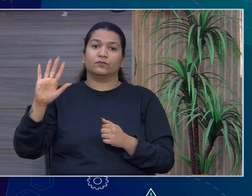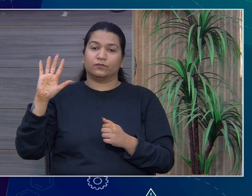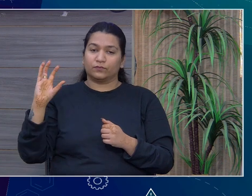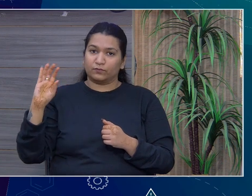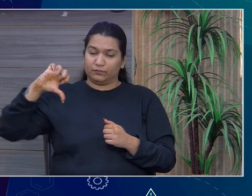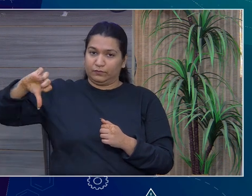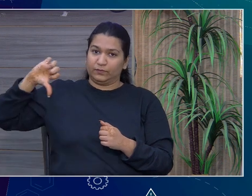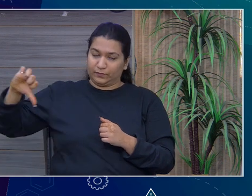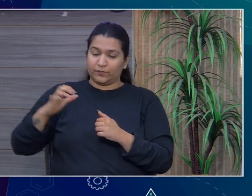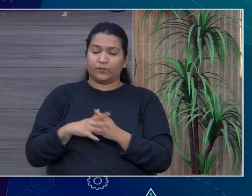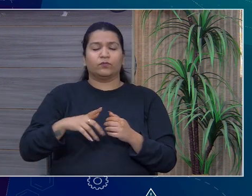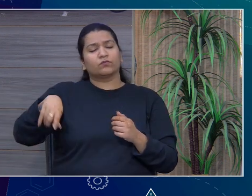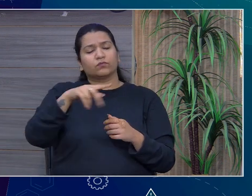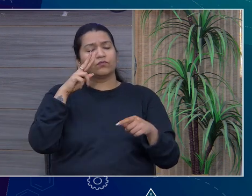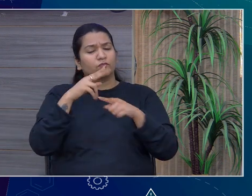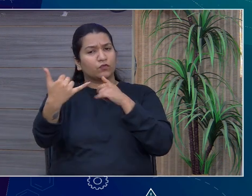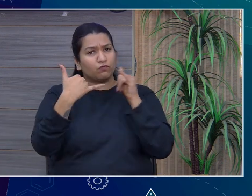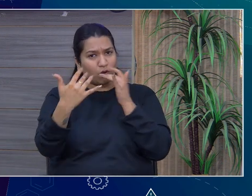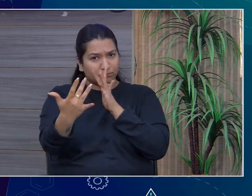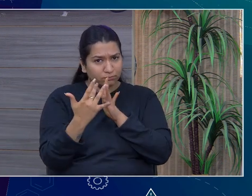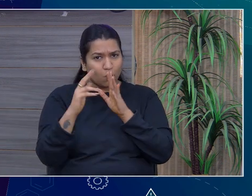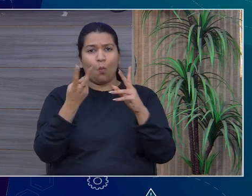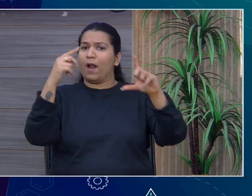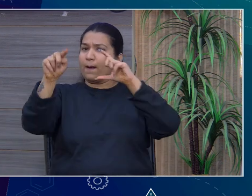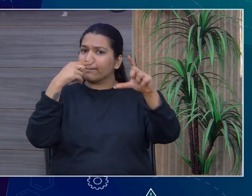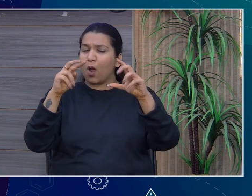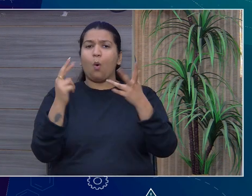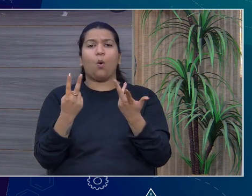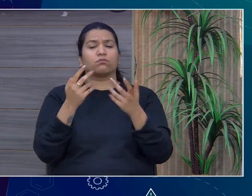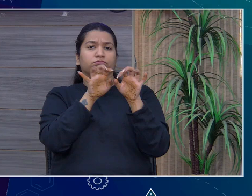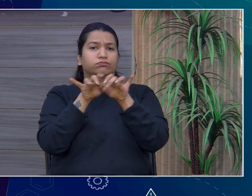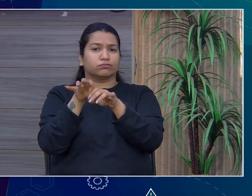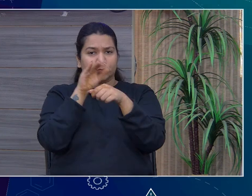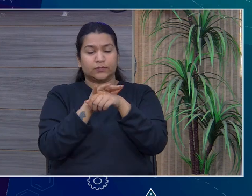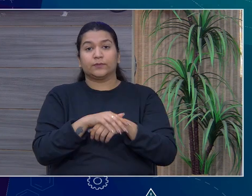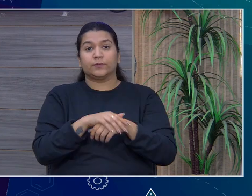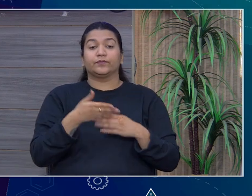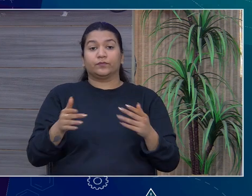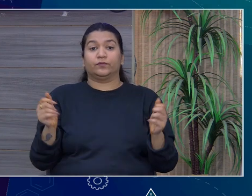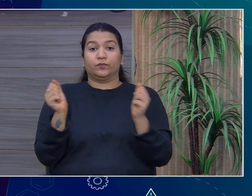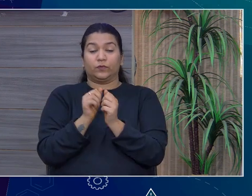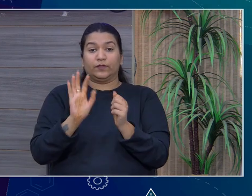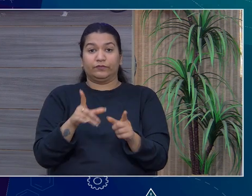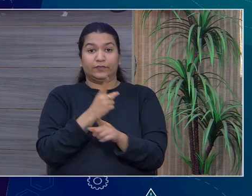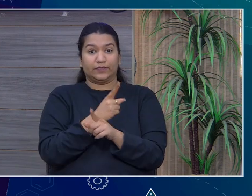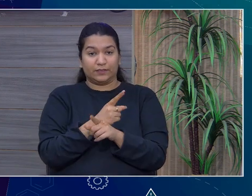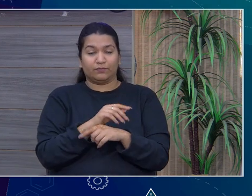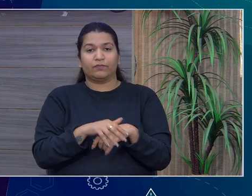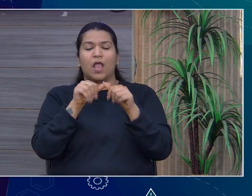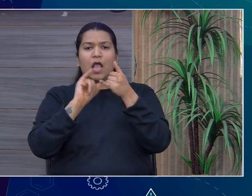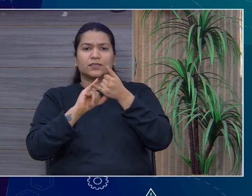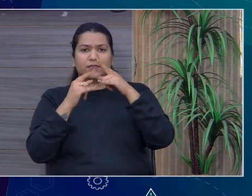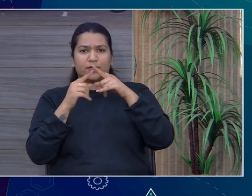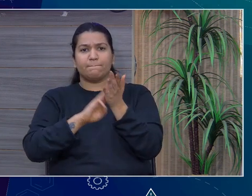8800-440-559। यहाँ पर आप डायरेक्टली कॉल करके भी अपने प्रश्नों को हमसे साझा कर सकते हैं, पूछ सकते हैं। स्टूडियो में हमारे साथ जुड़ी हैं असिस्टेंट मैनेजर मानव